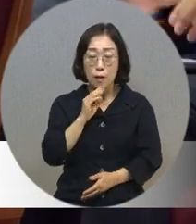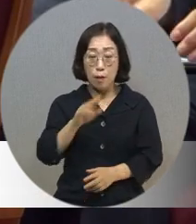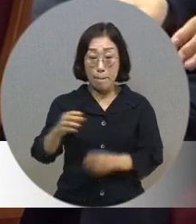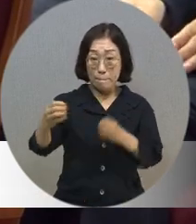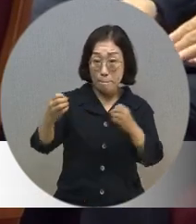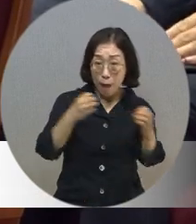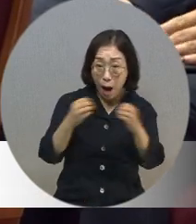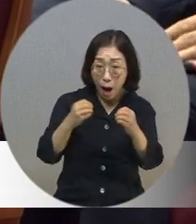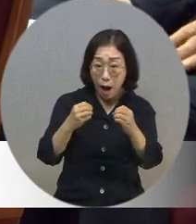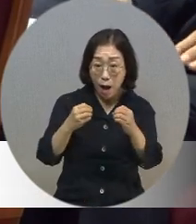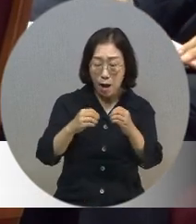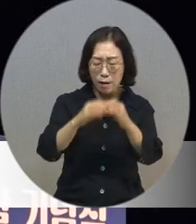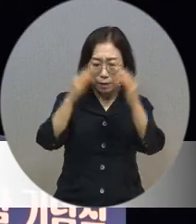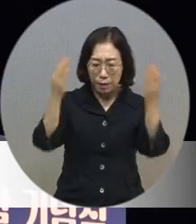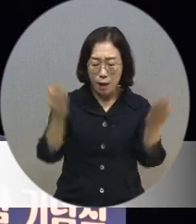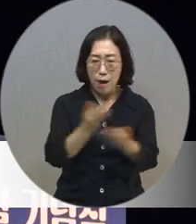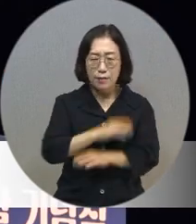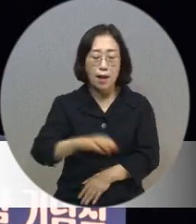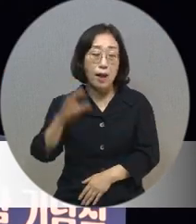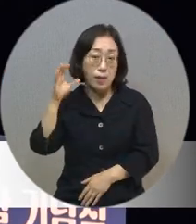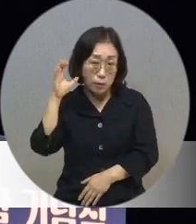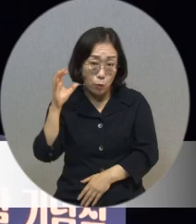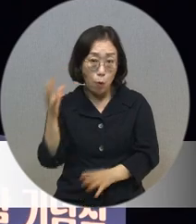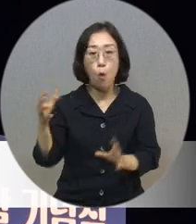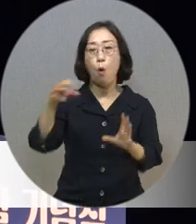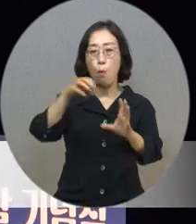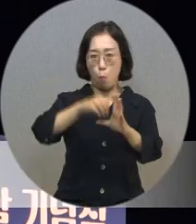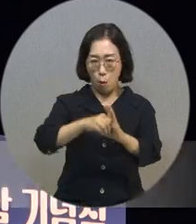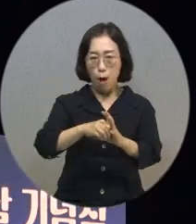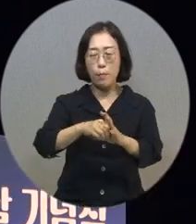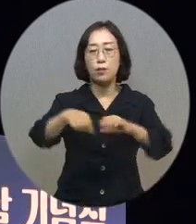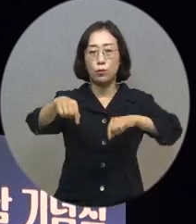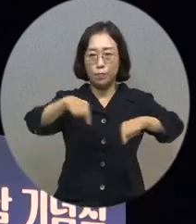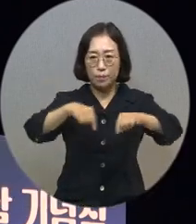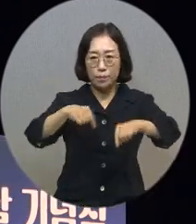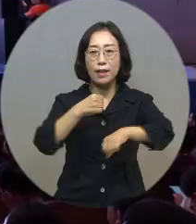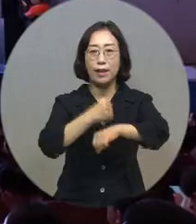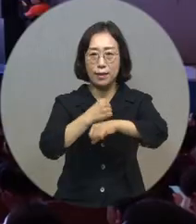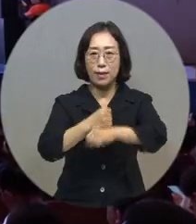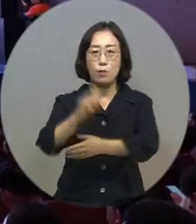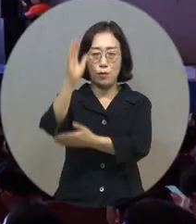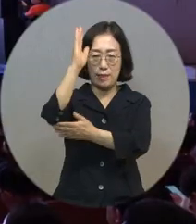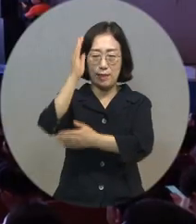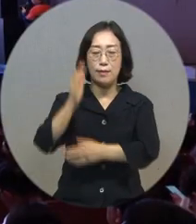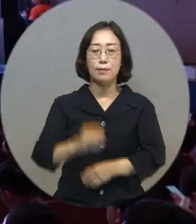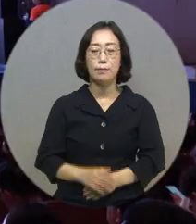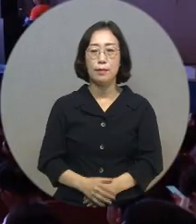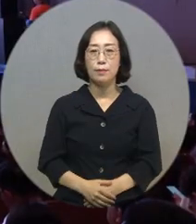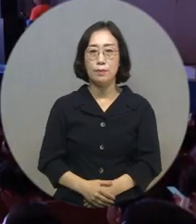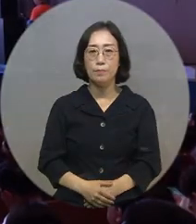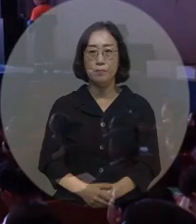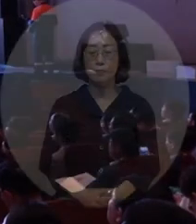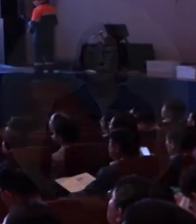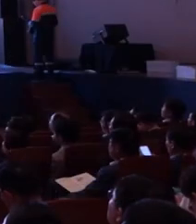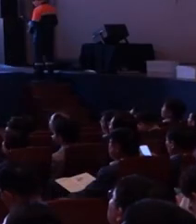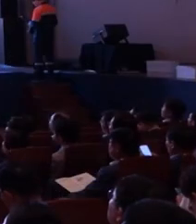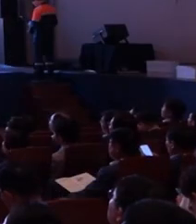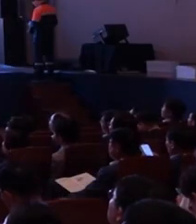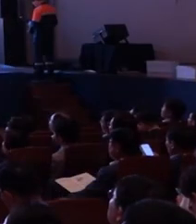나온 소중한 의견들을 시정에 적극 반영하겠다고 말했습니다 복지 tv 뉴스